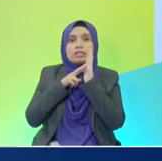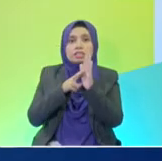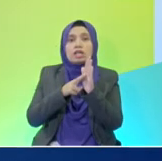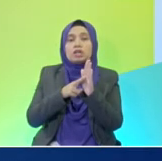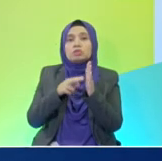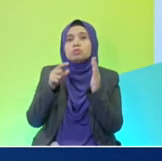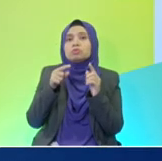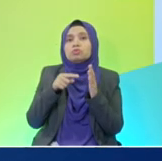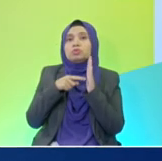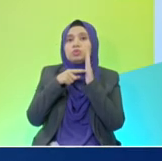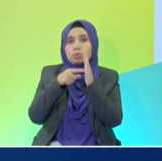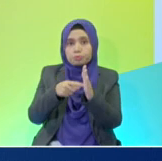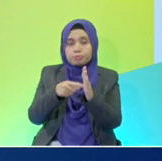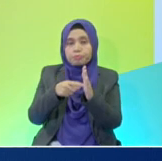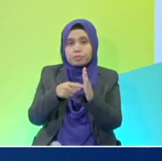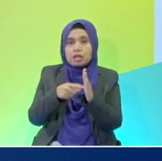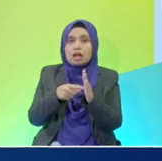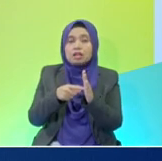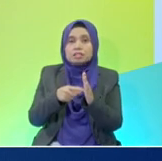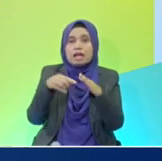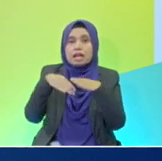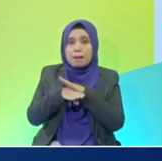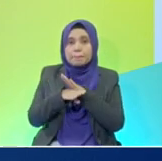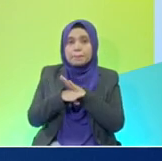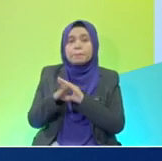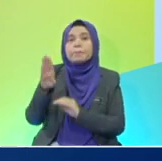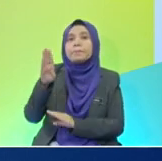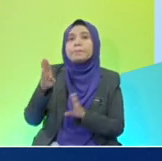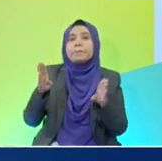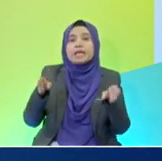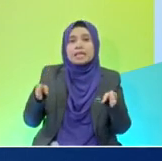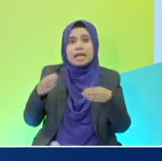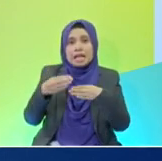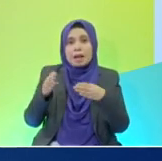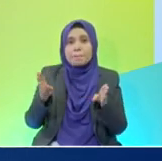yang digunakan dalam bingkai penyejukan dan penyamanan udara